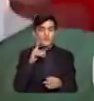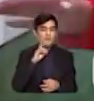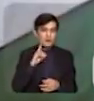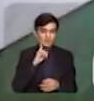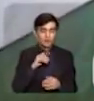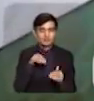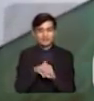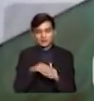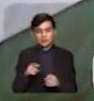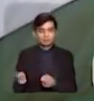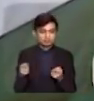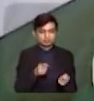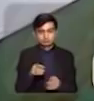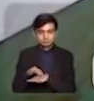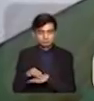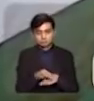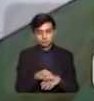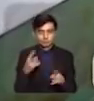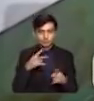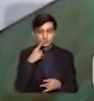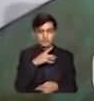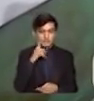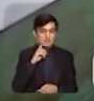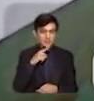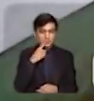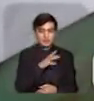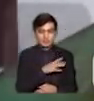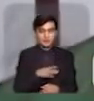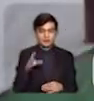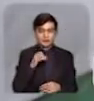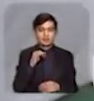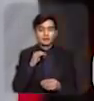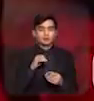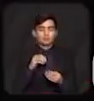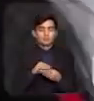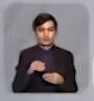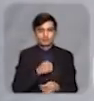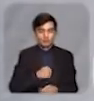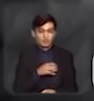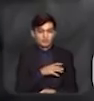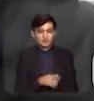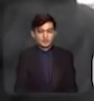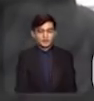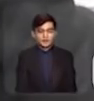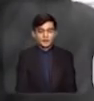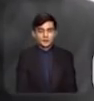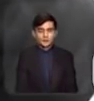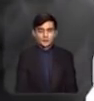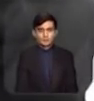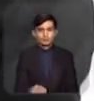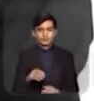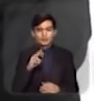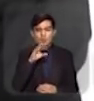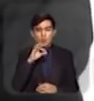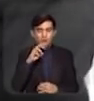заттарыңызды ары-бері тасып, амалдай тұрыңыздар деп саудагерлердің ашуын тіптен туғызды. Контейнерлар енді мен